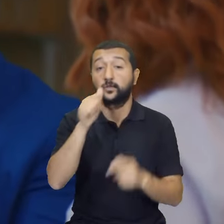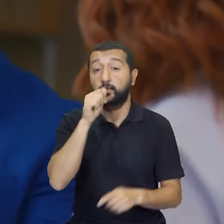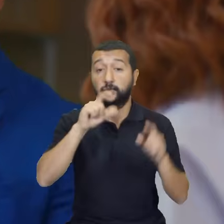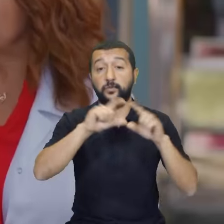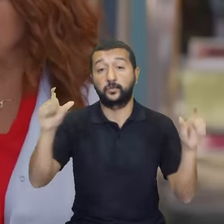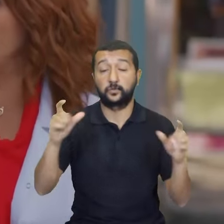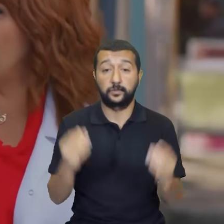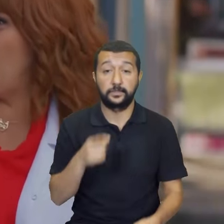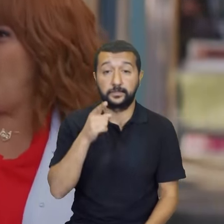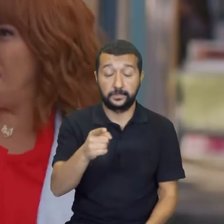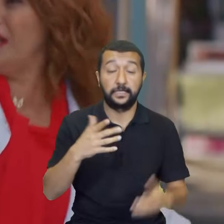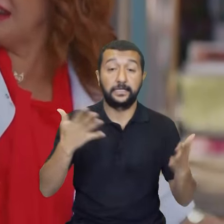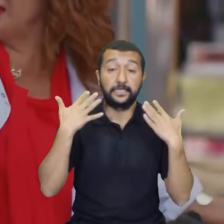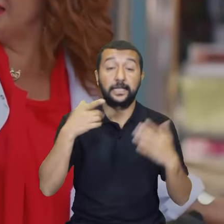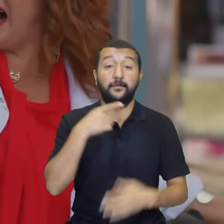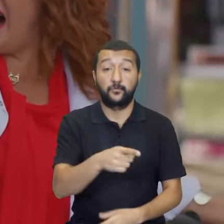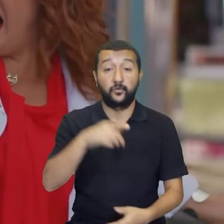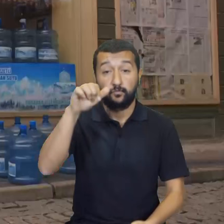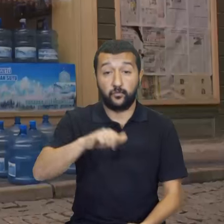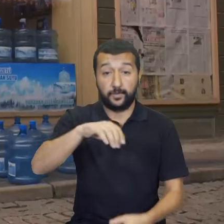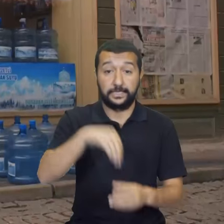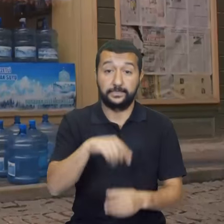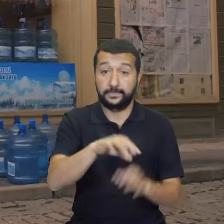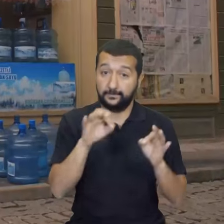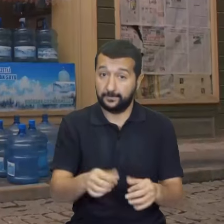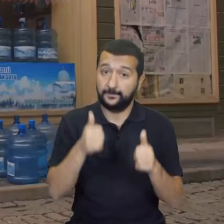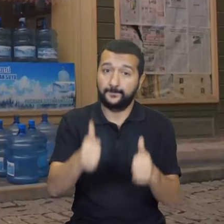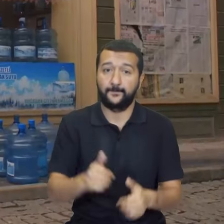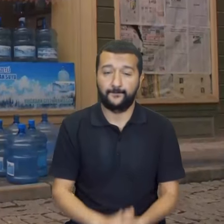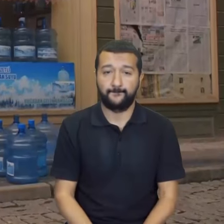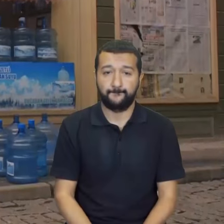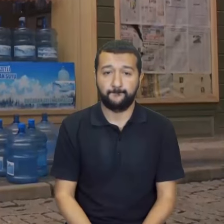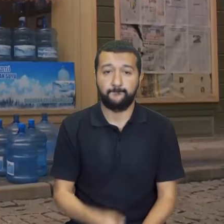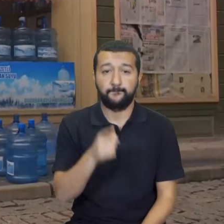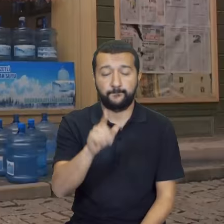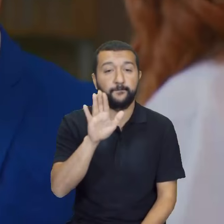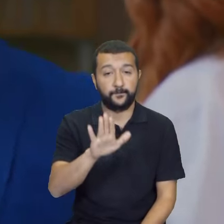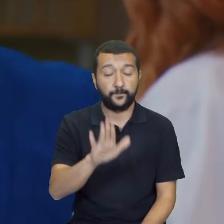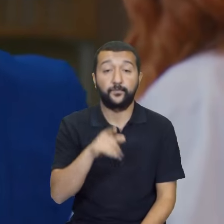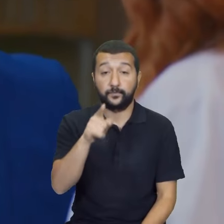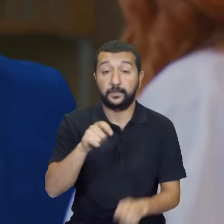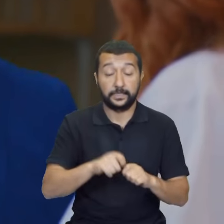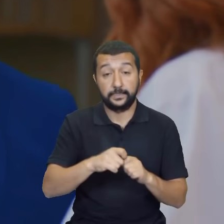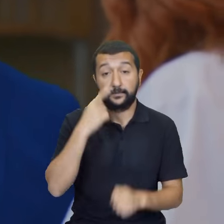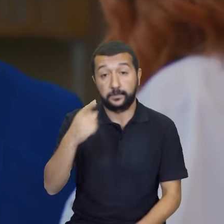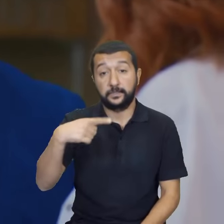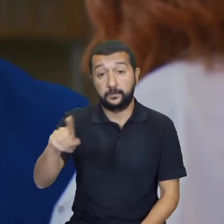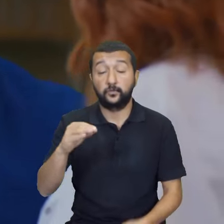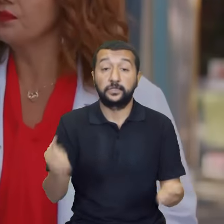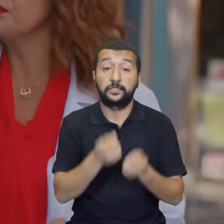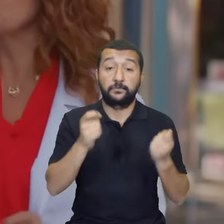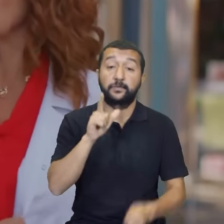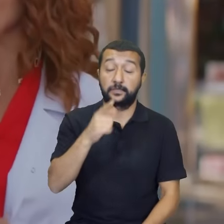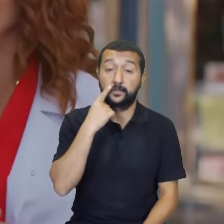su. Serinlik bu pompanın altında. İşte bu. Şşt tamam, hadi işinin başına geç. Çok